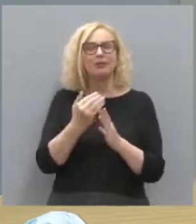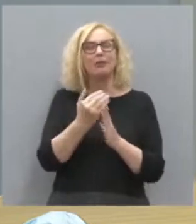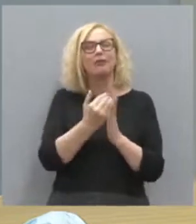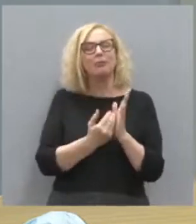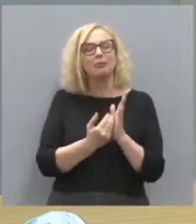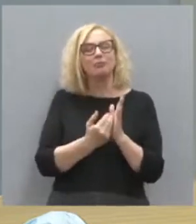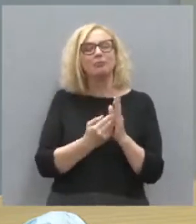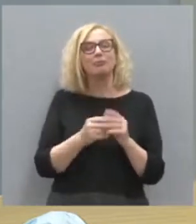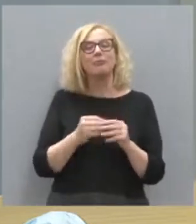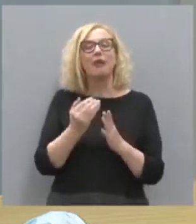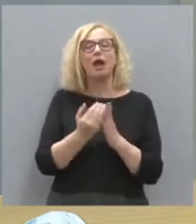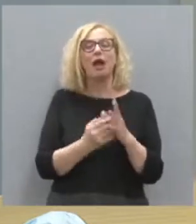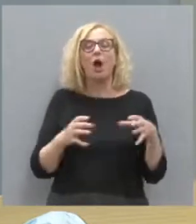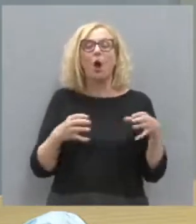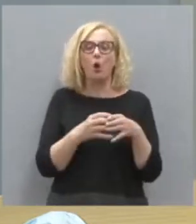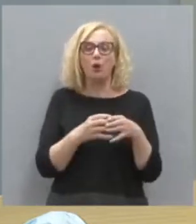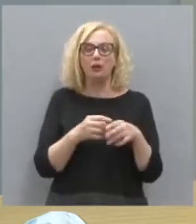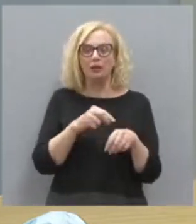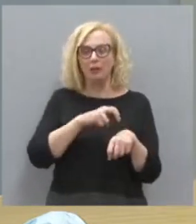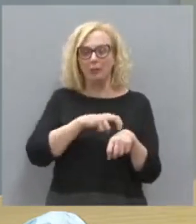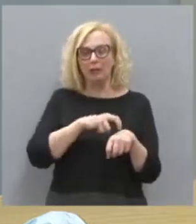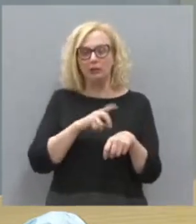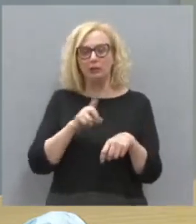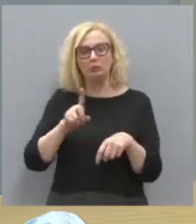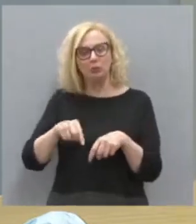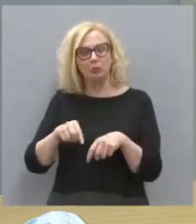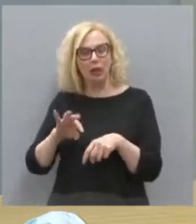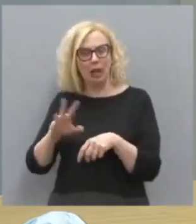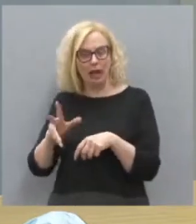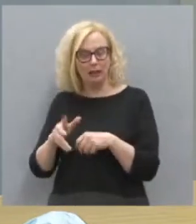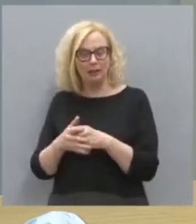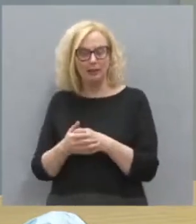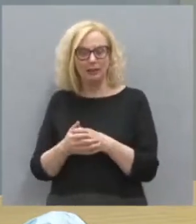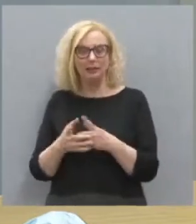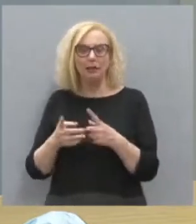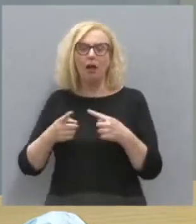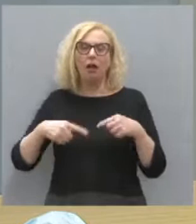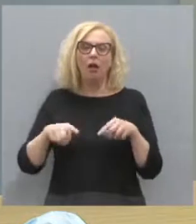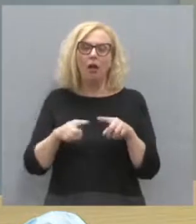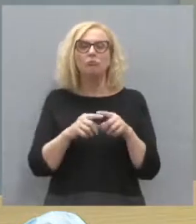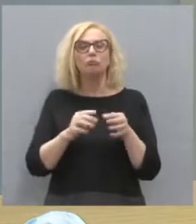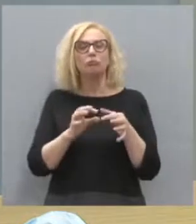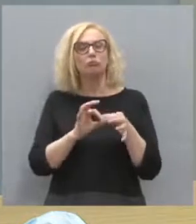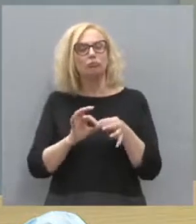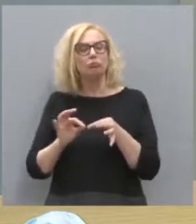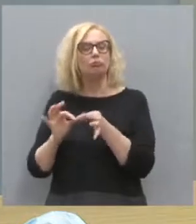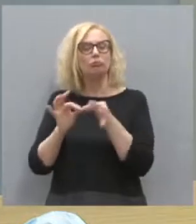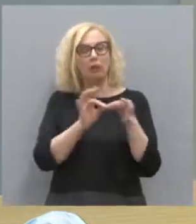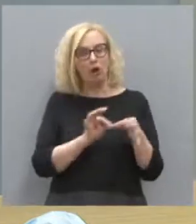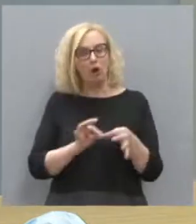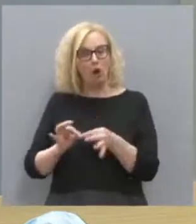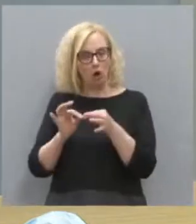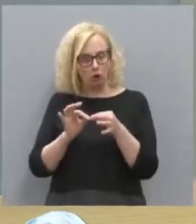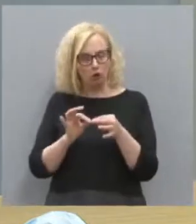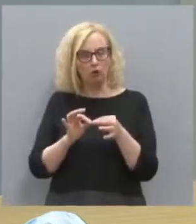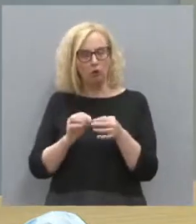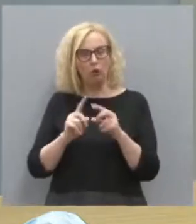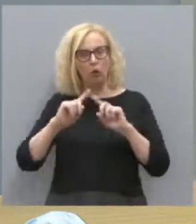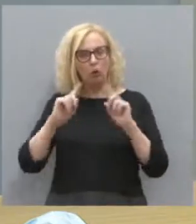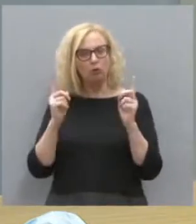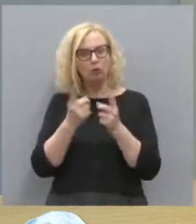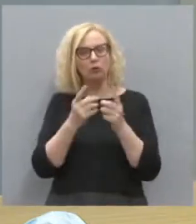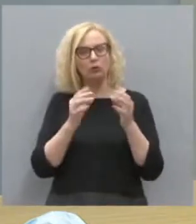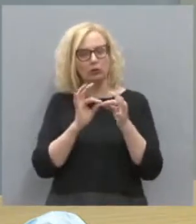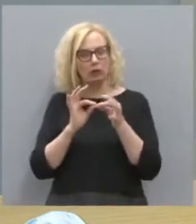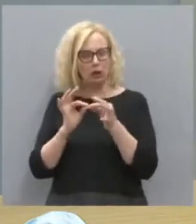infermieri quindi dal dottor gli occhi e dà tutto per pedrotti c'è stata una condivisione la scelta quindi è stata condivisa con loro perché